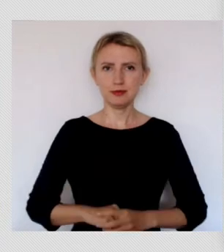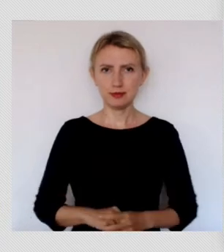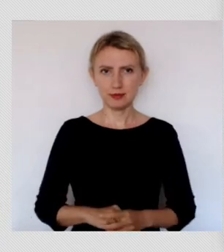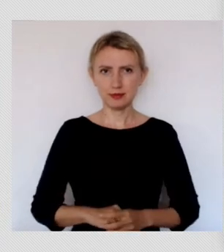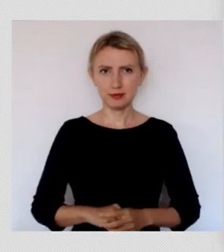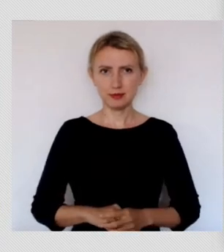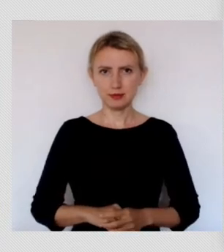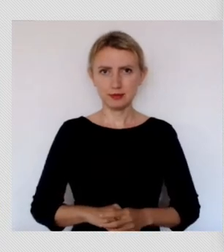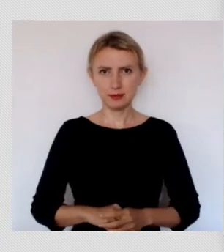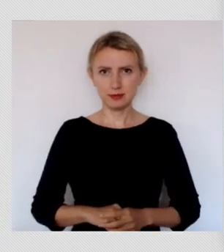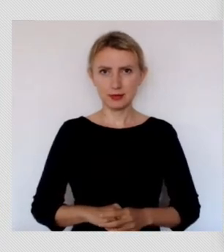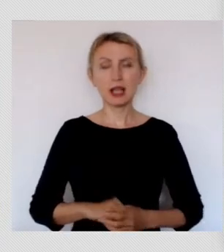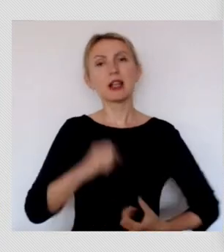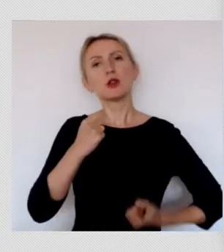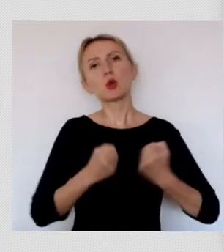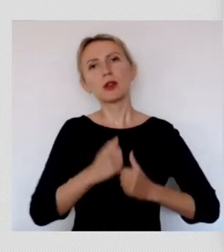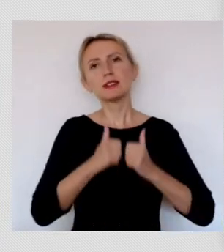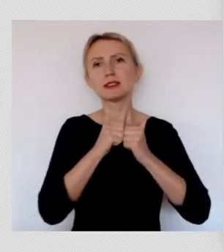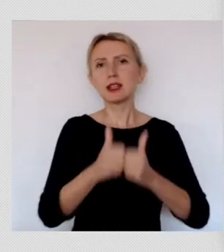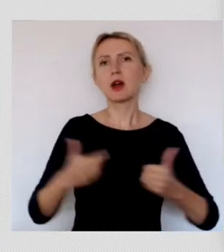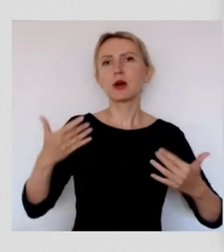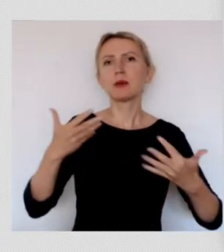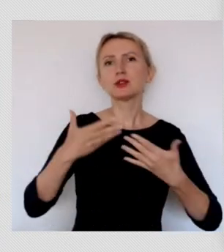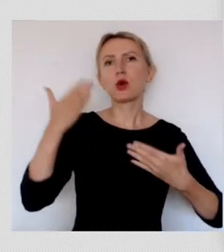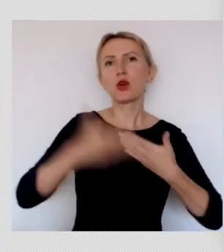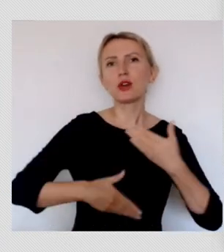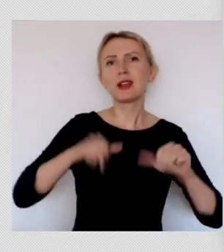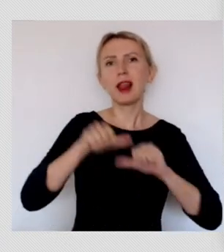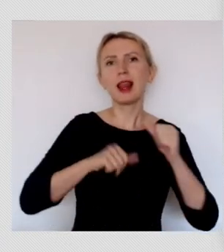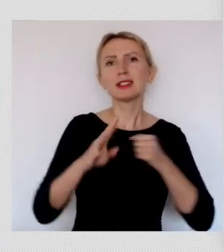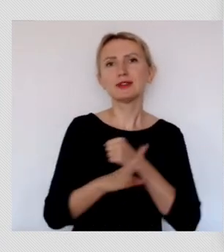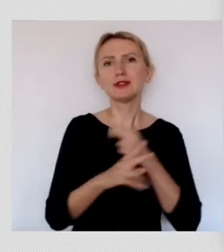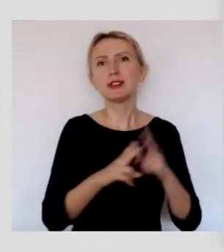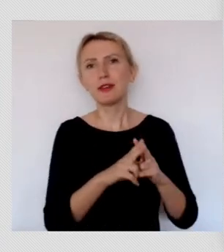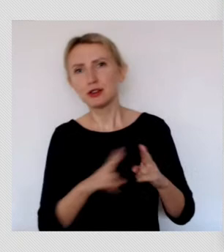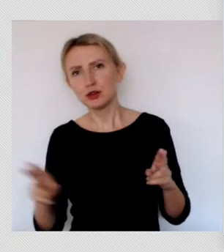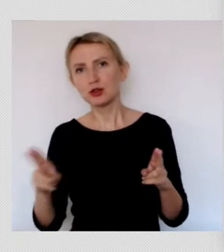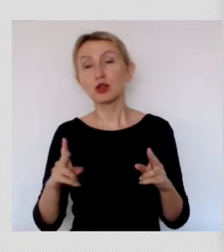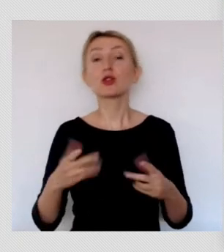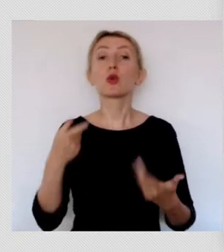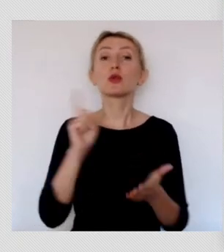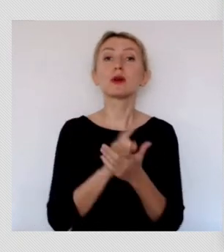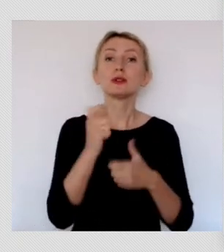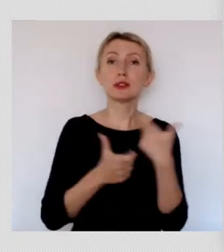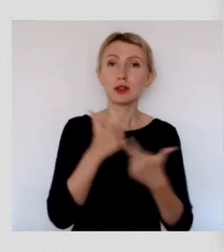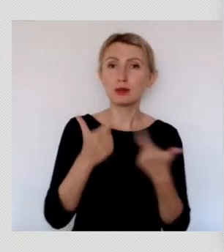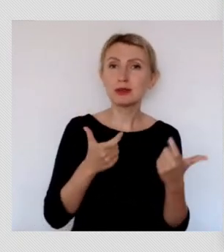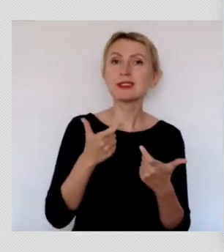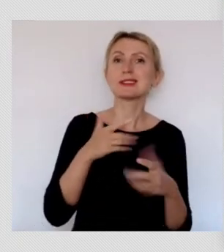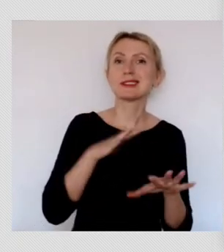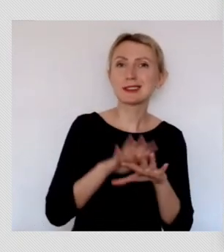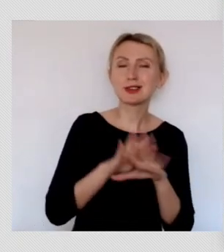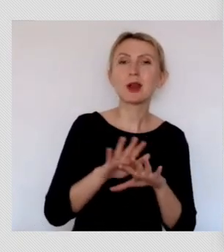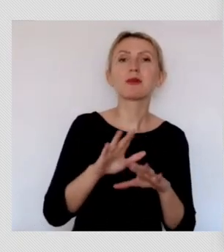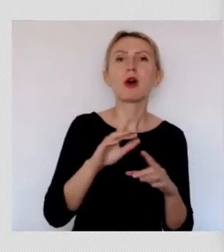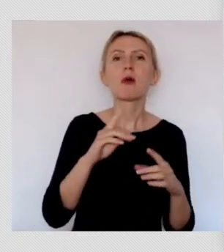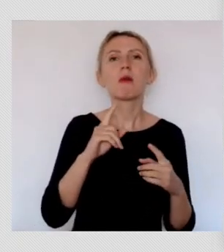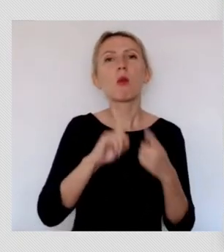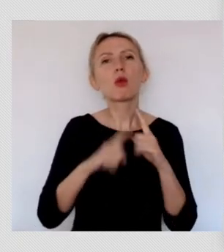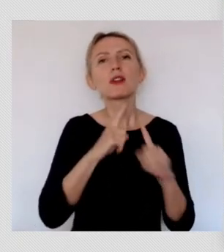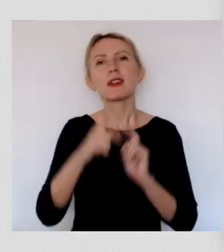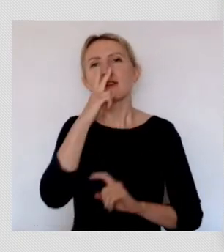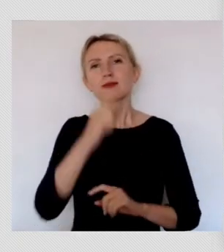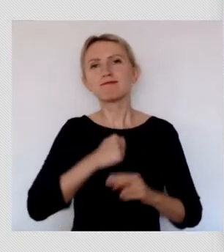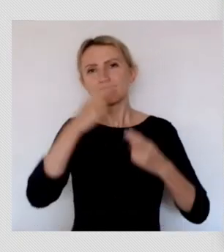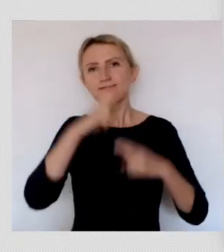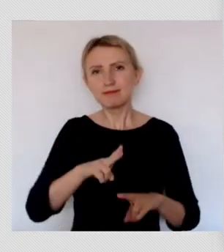mimo tych wyzwań z końcówki lat 90. udało nam się stworzyć system, który był relatywnie transparentny, udało nam się wprowadzić czyste